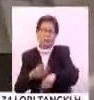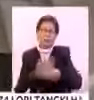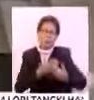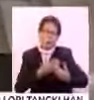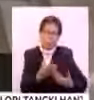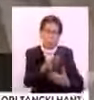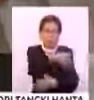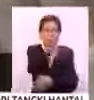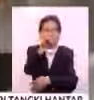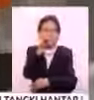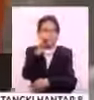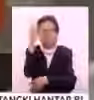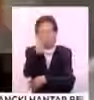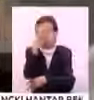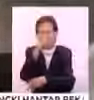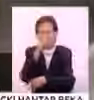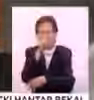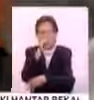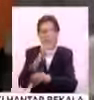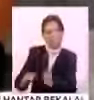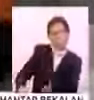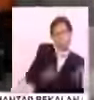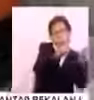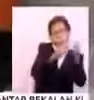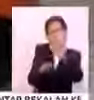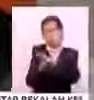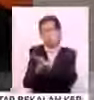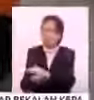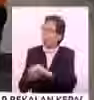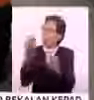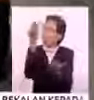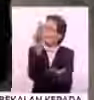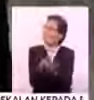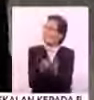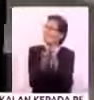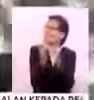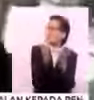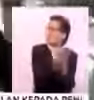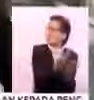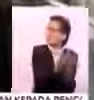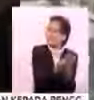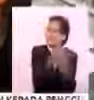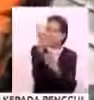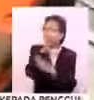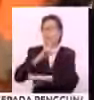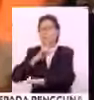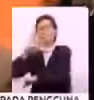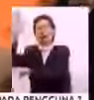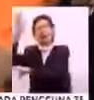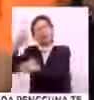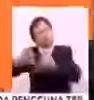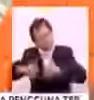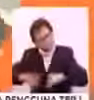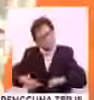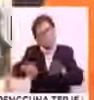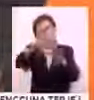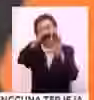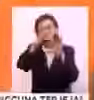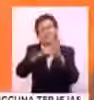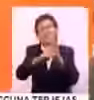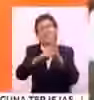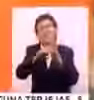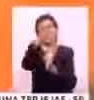dan ketegasan kerajaan dalam usaha menghapuskan rasuah telah terbukti. Malah, kerajaan berikrar meneruskan agenda